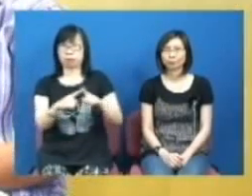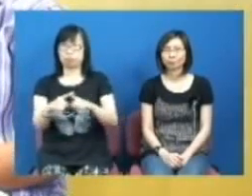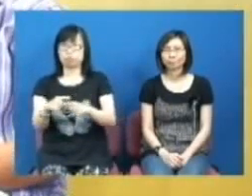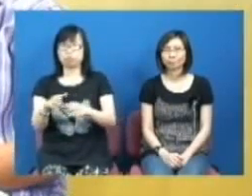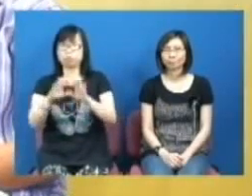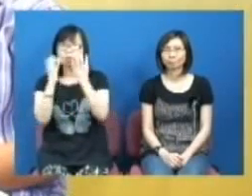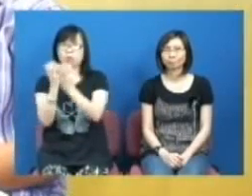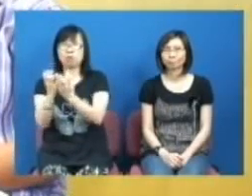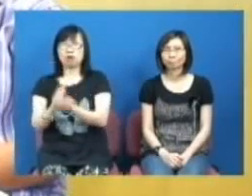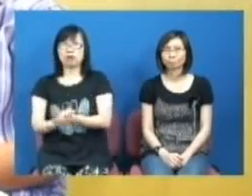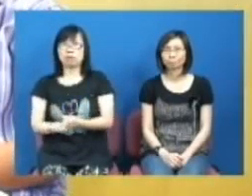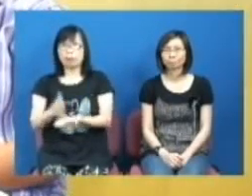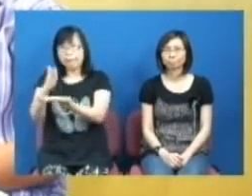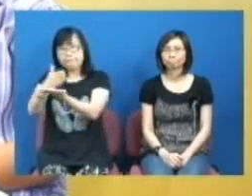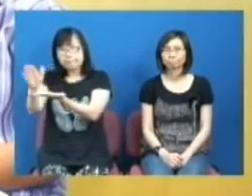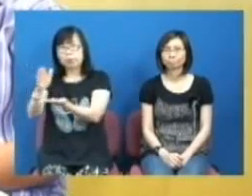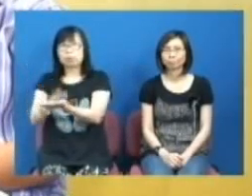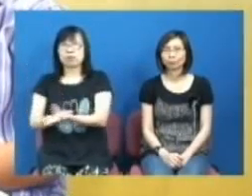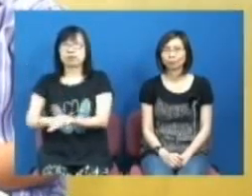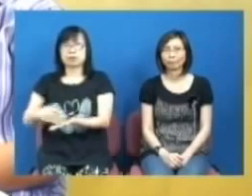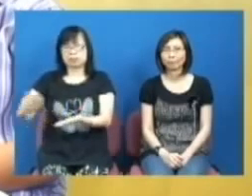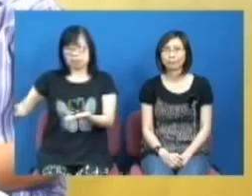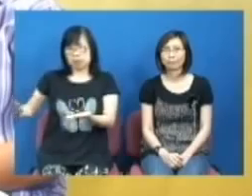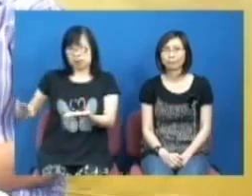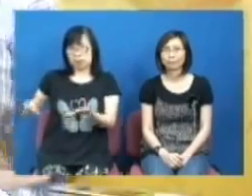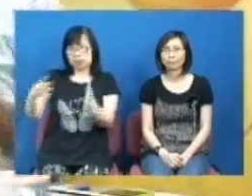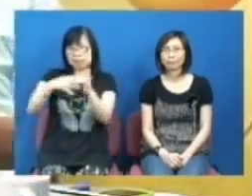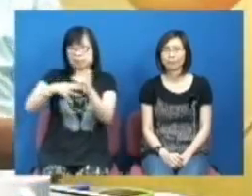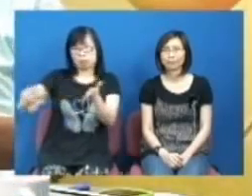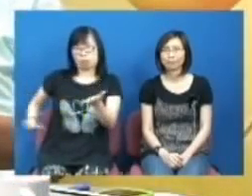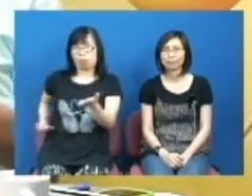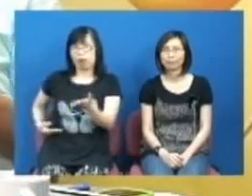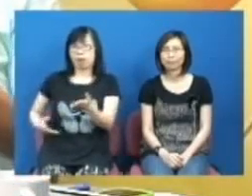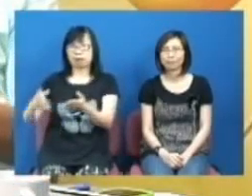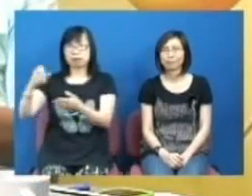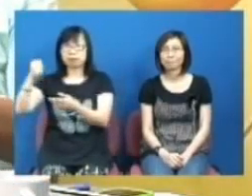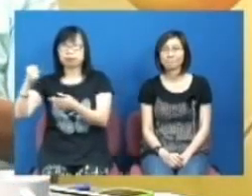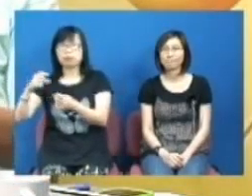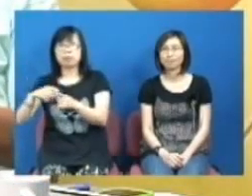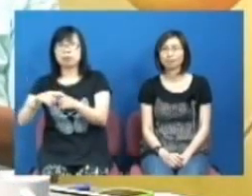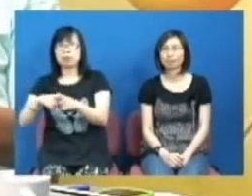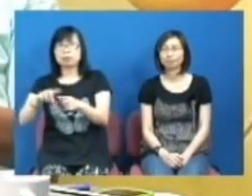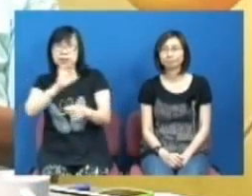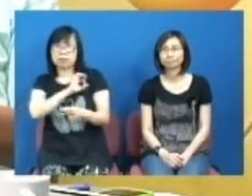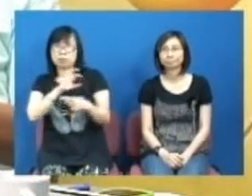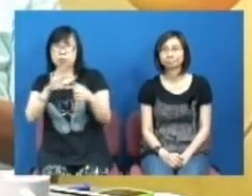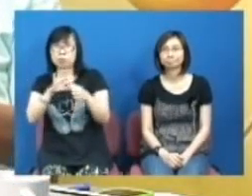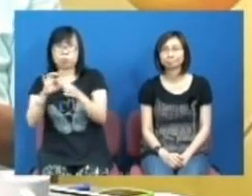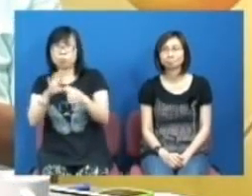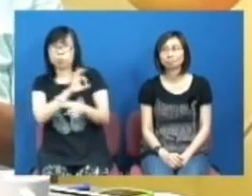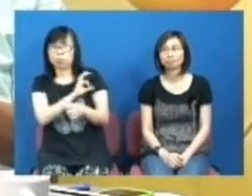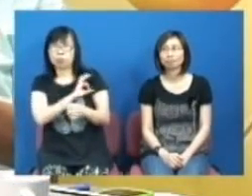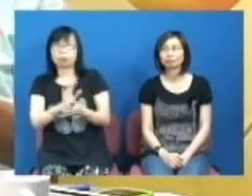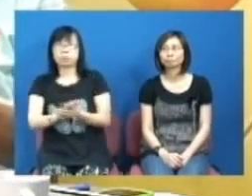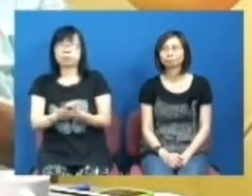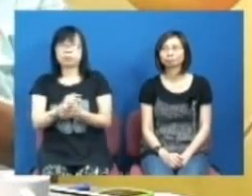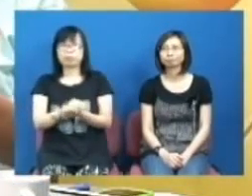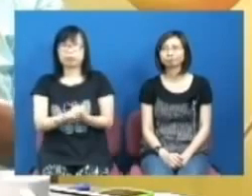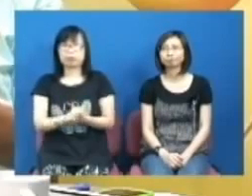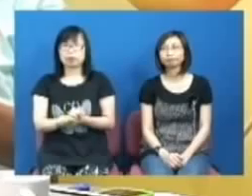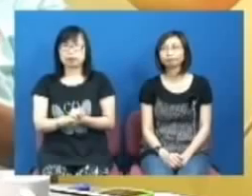分了兩部分，一部分就是施耀華領導的支聯會，一部分就叫做民主黨。民主黨本身是絕口不會提香